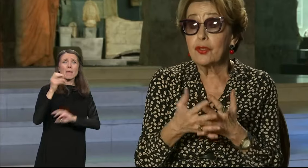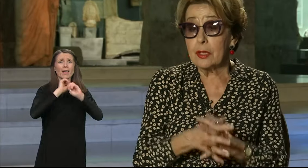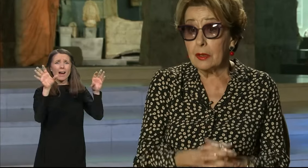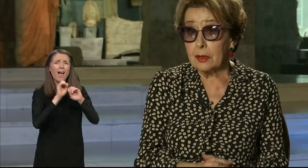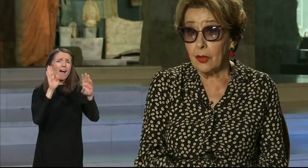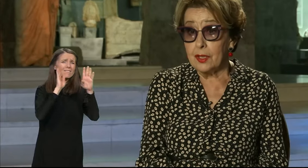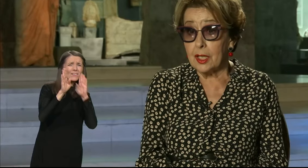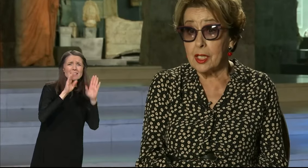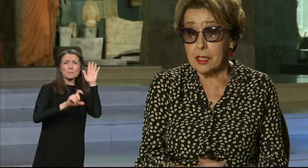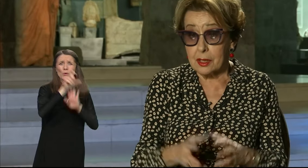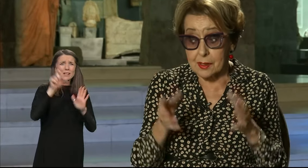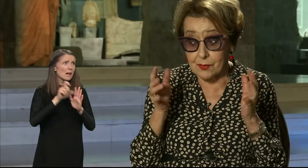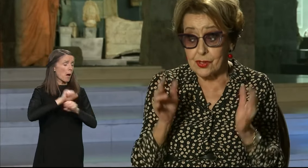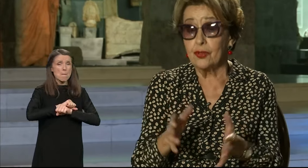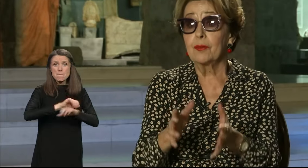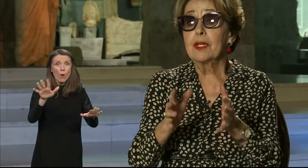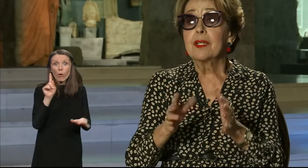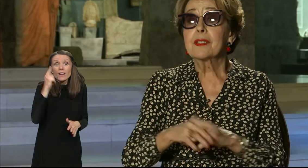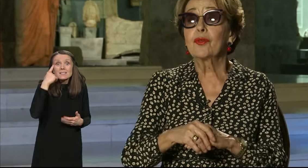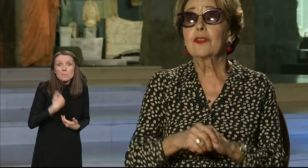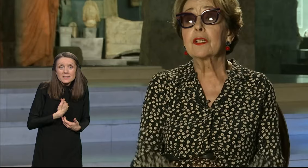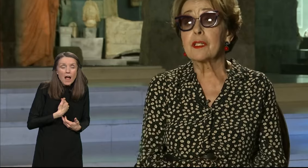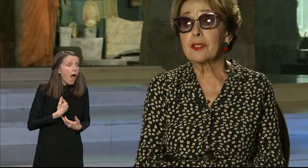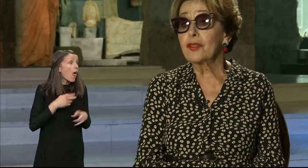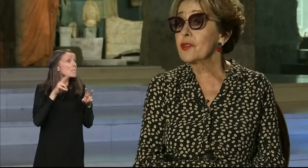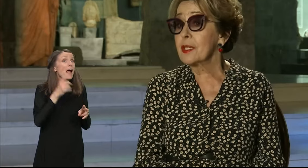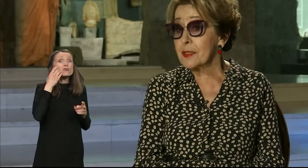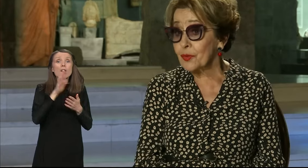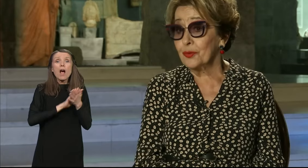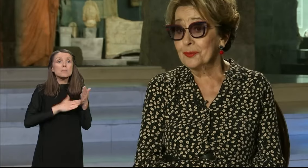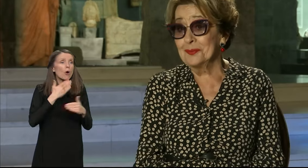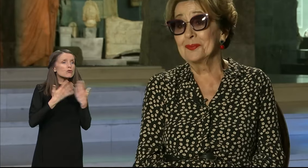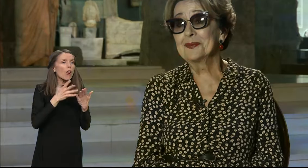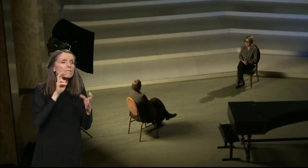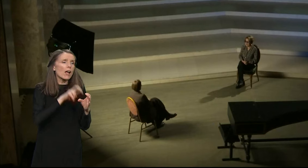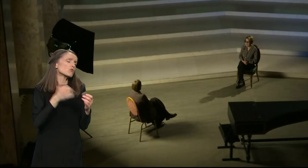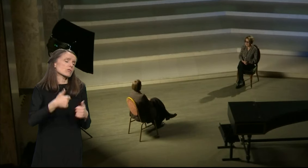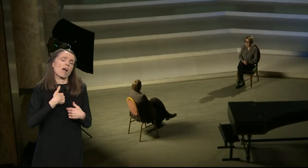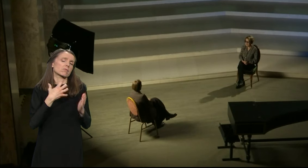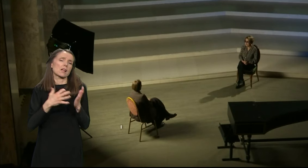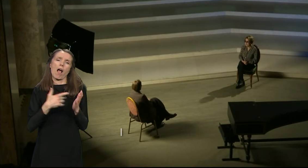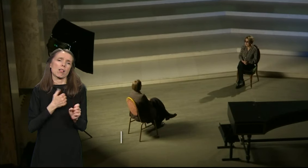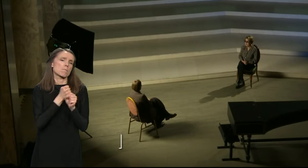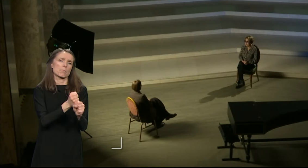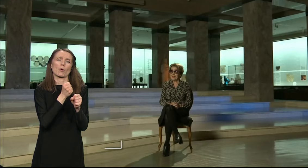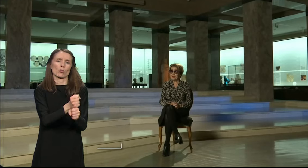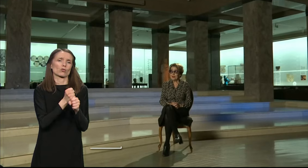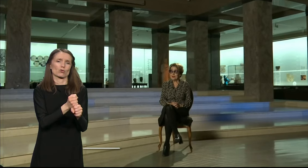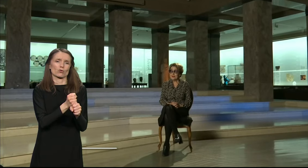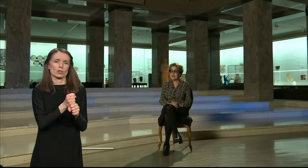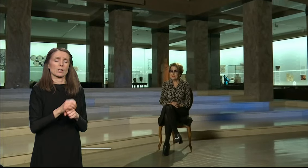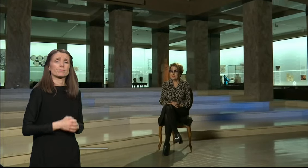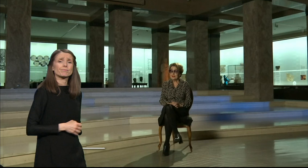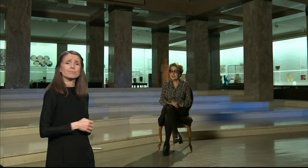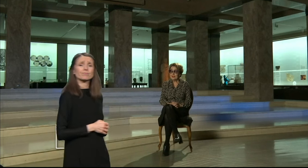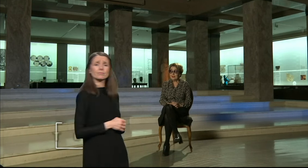da će to tako da odjekne. I sad kad sam već jednom se uhvatila za to, sad sam tu. Televizija je jako moćna, jako je